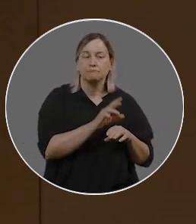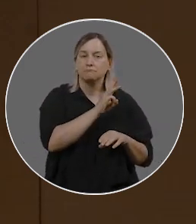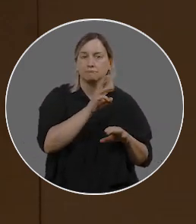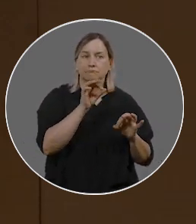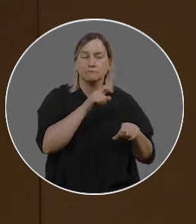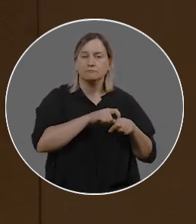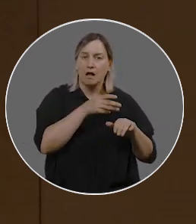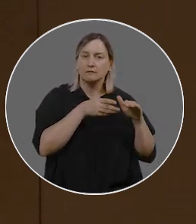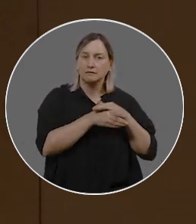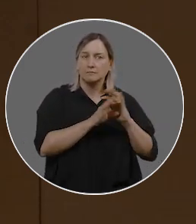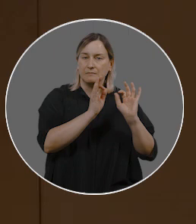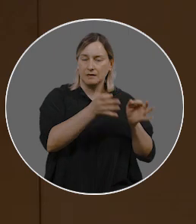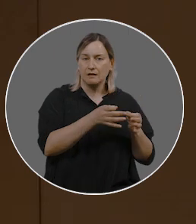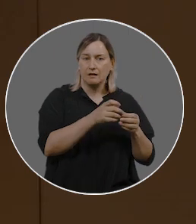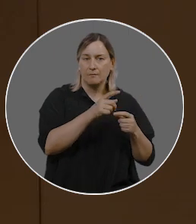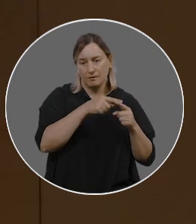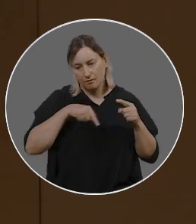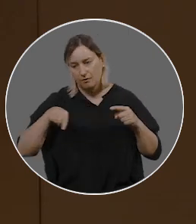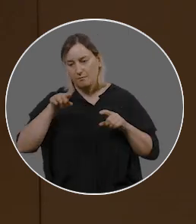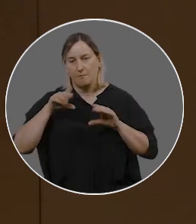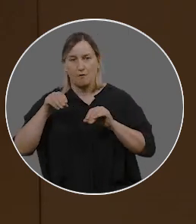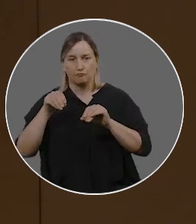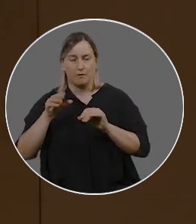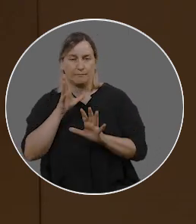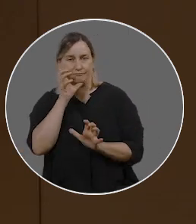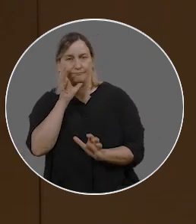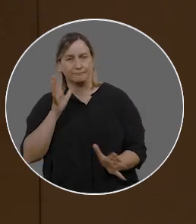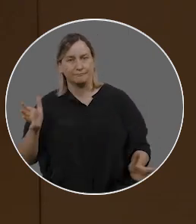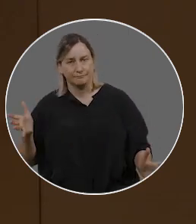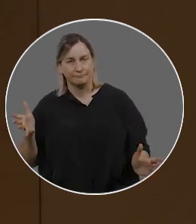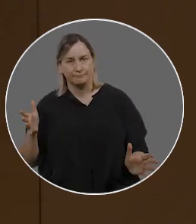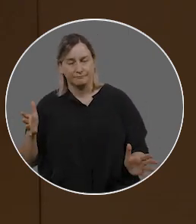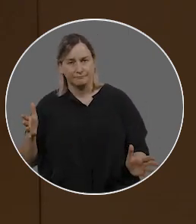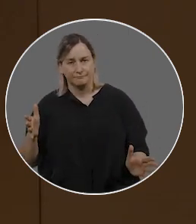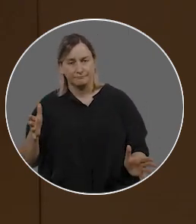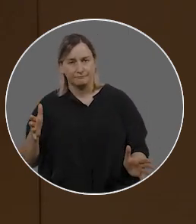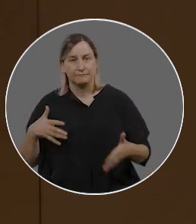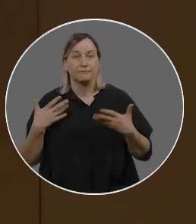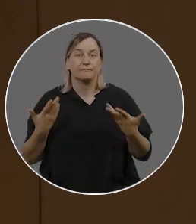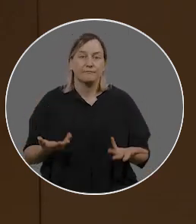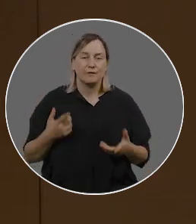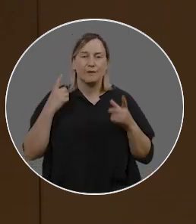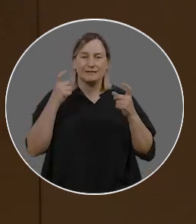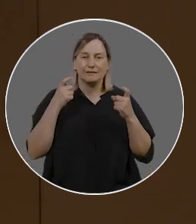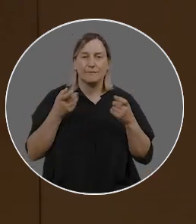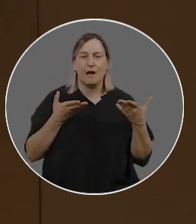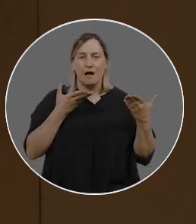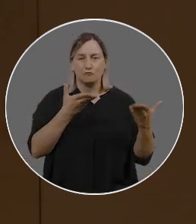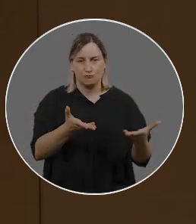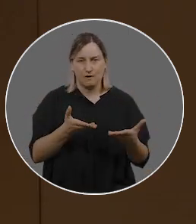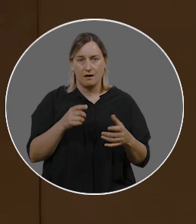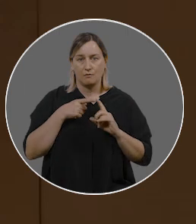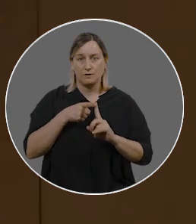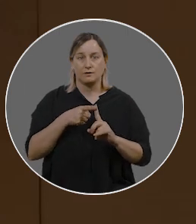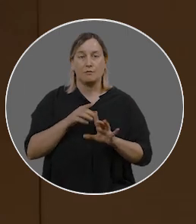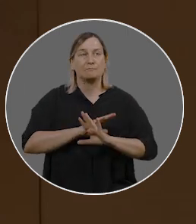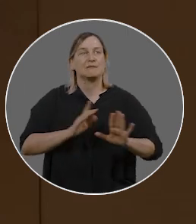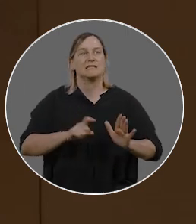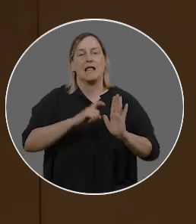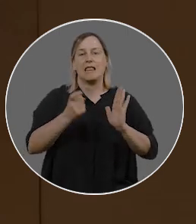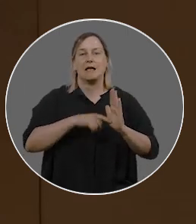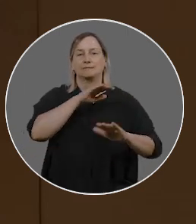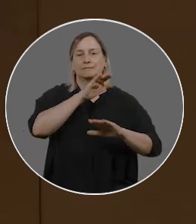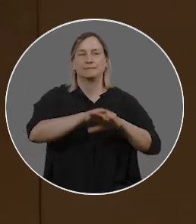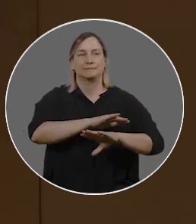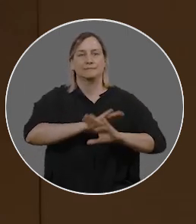estrictament accessible, però per l'usuari és un drama. I llavors nosaltres intentem ajudar a que més enllà de que sigui